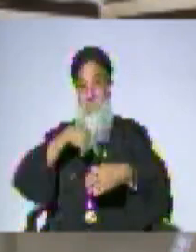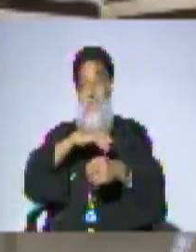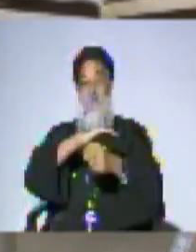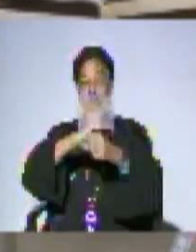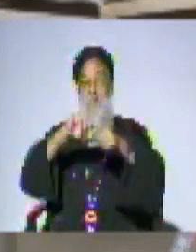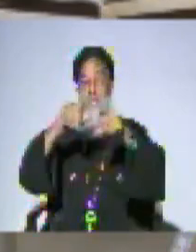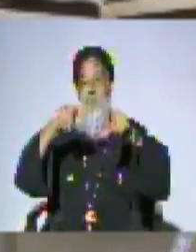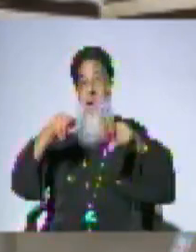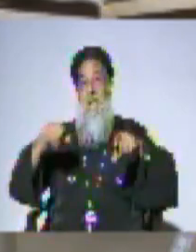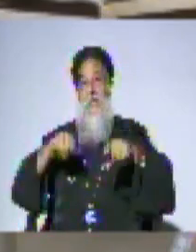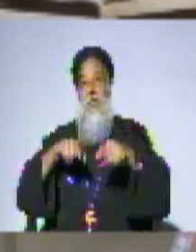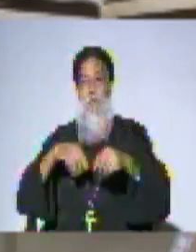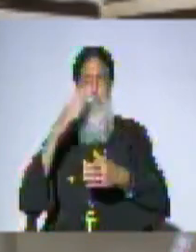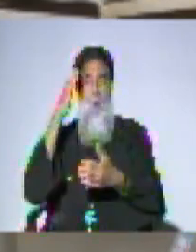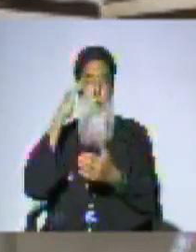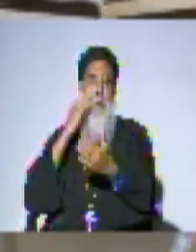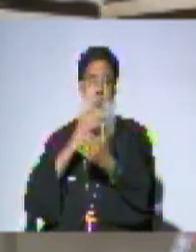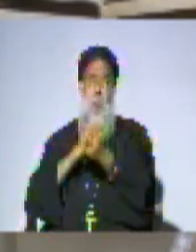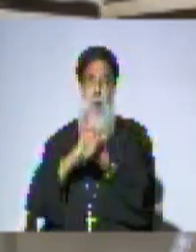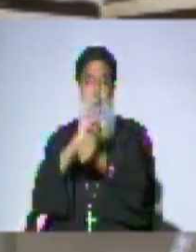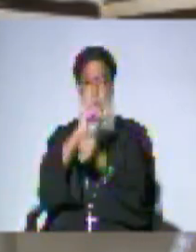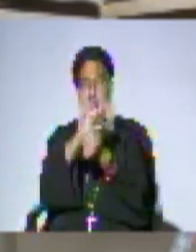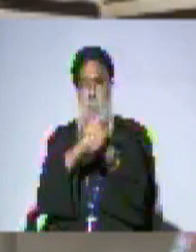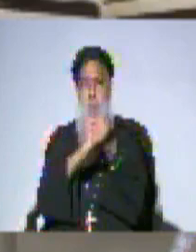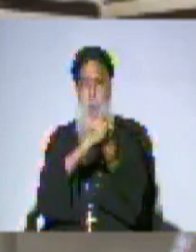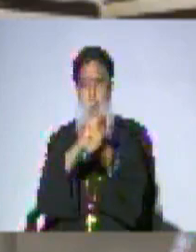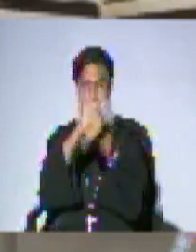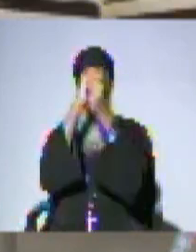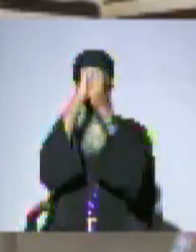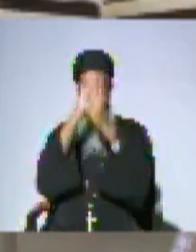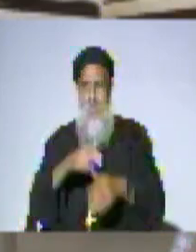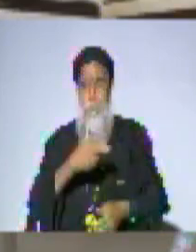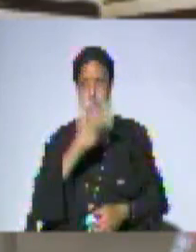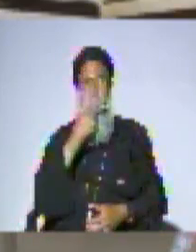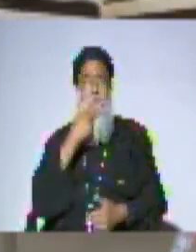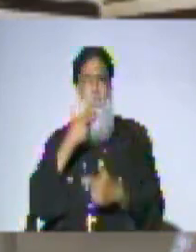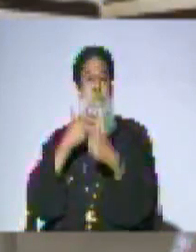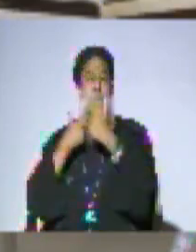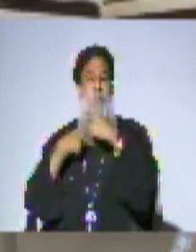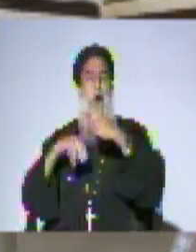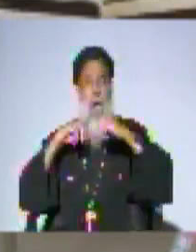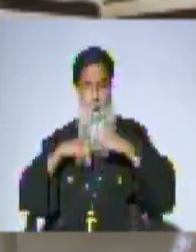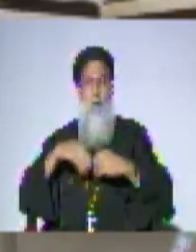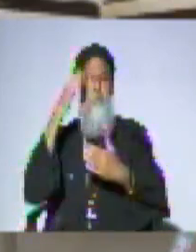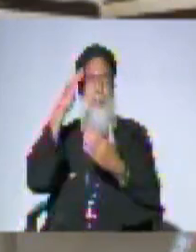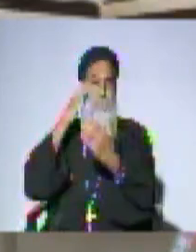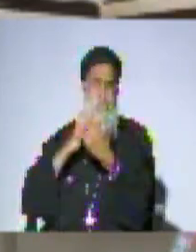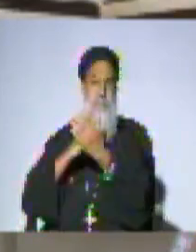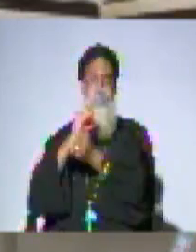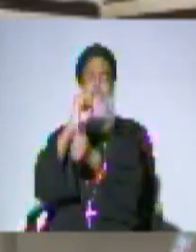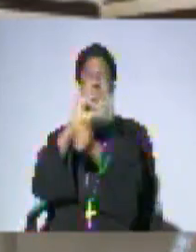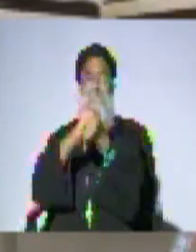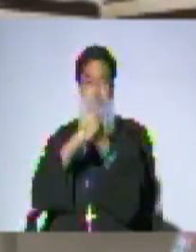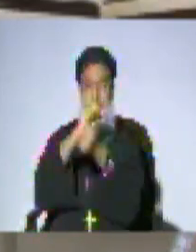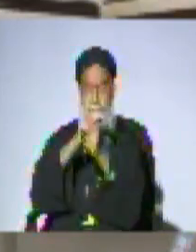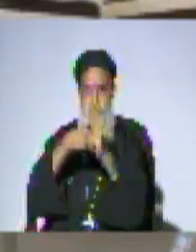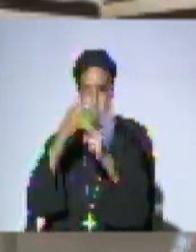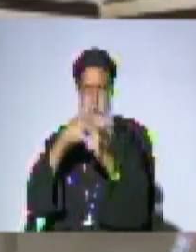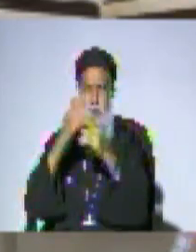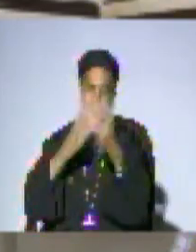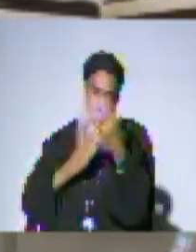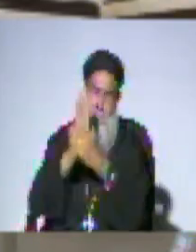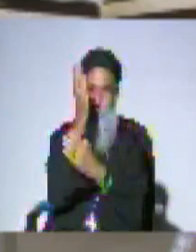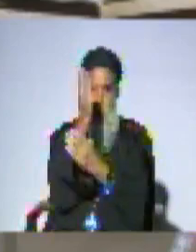بيقدم الإنسان توبة وصلوة عشان يستحق أن ينال هذه الكرامة، أن يدخل في قدس